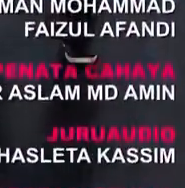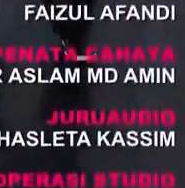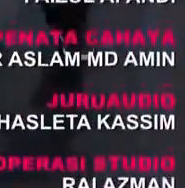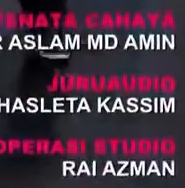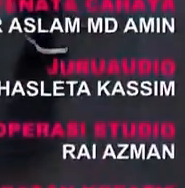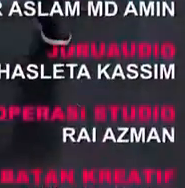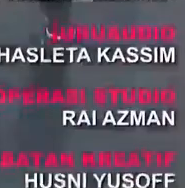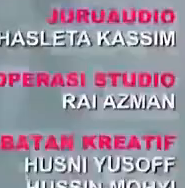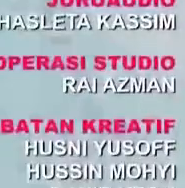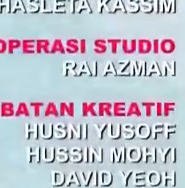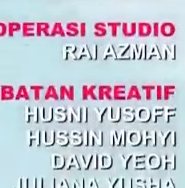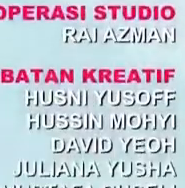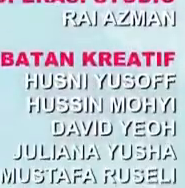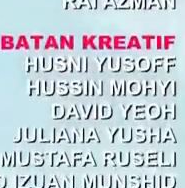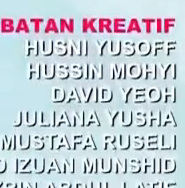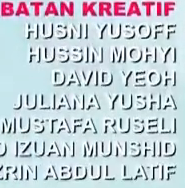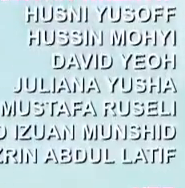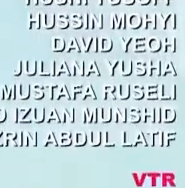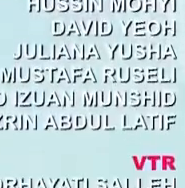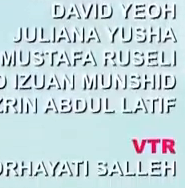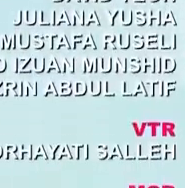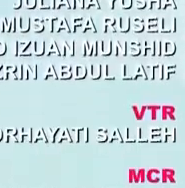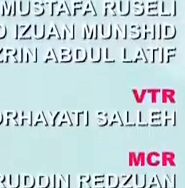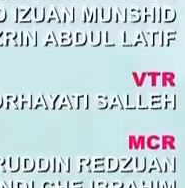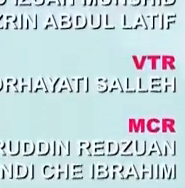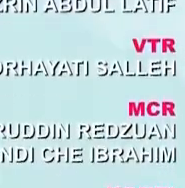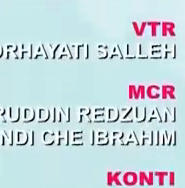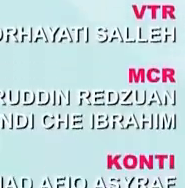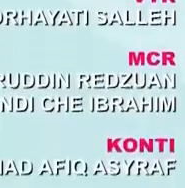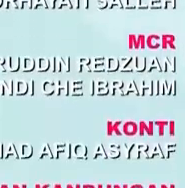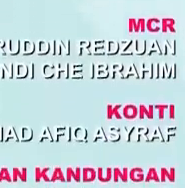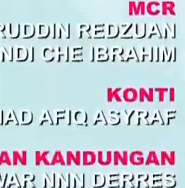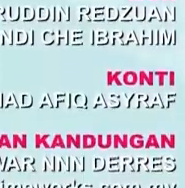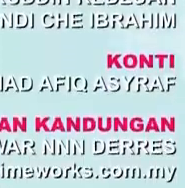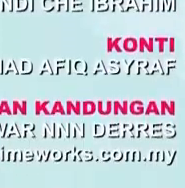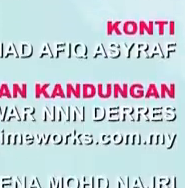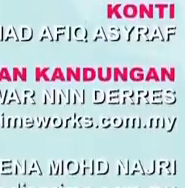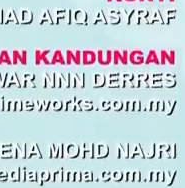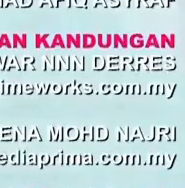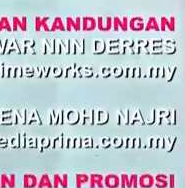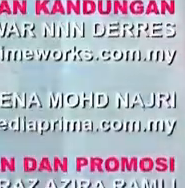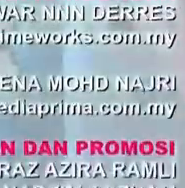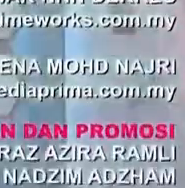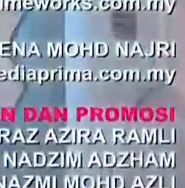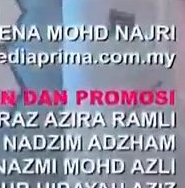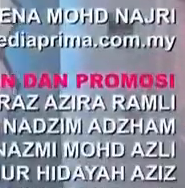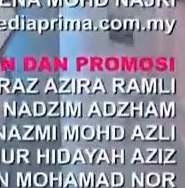Hai anak penyejuk mata, penawar hati yang duka